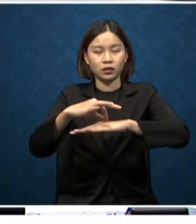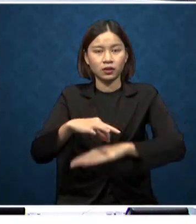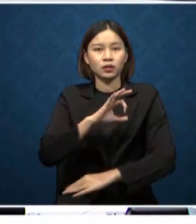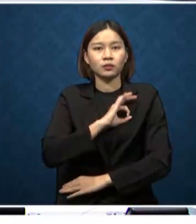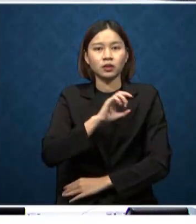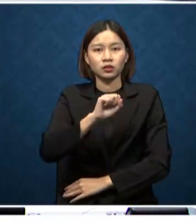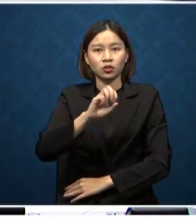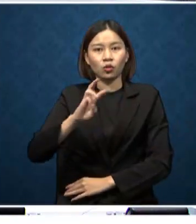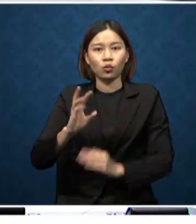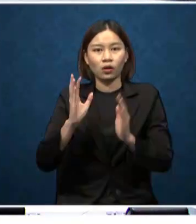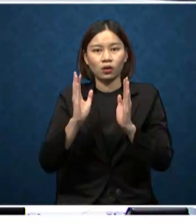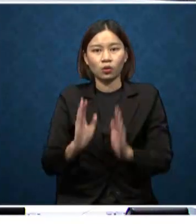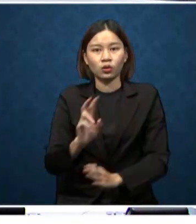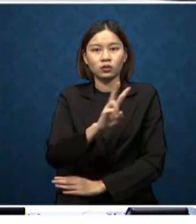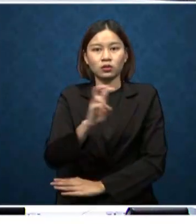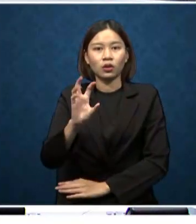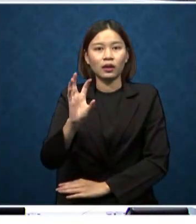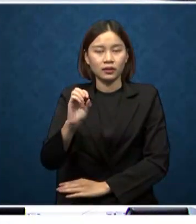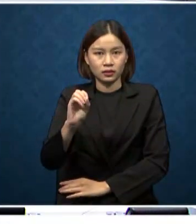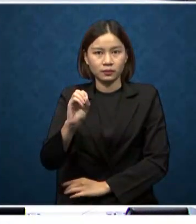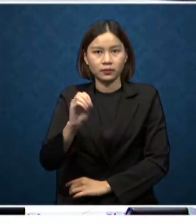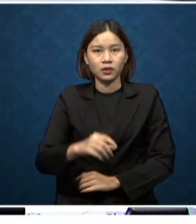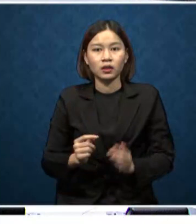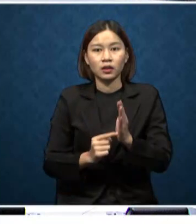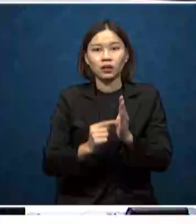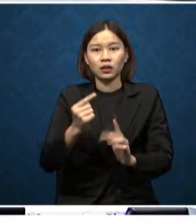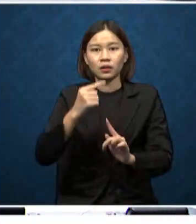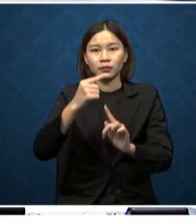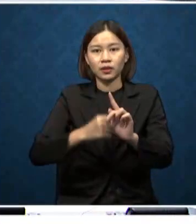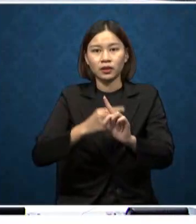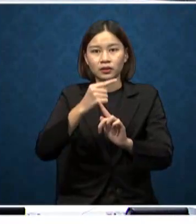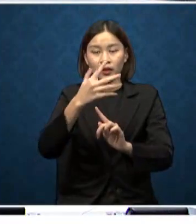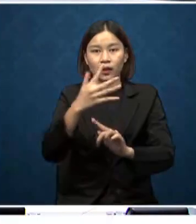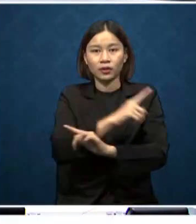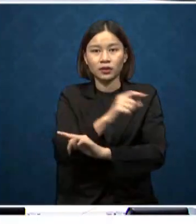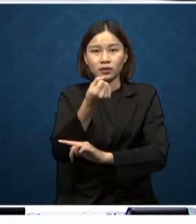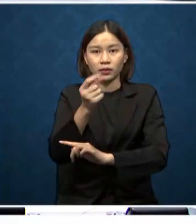วุฒิสภาจำนวน250คนตั้งแต่วันที่11พฤษภาคม